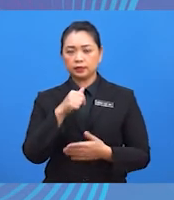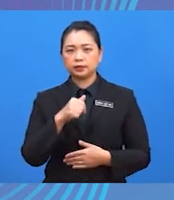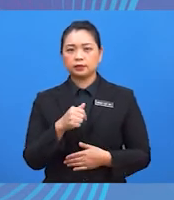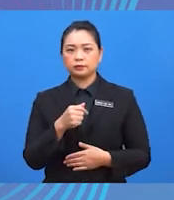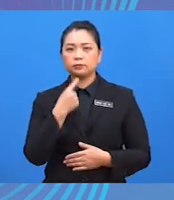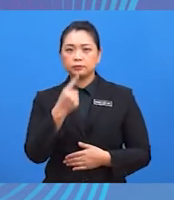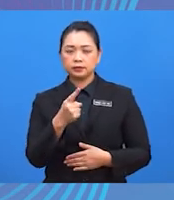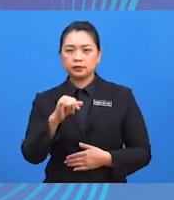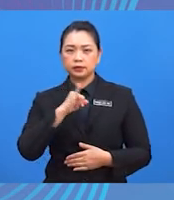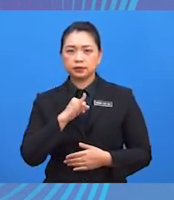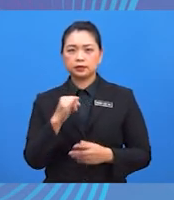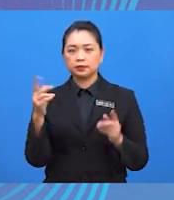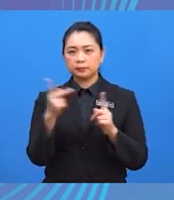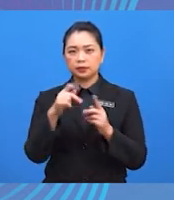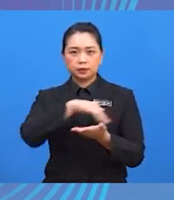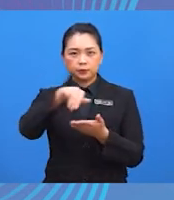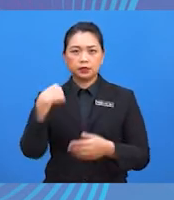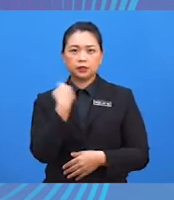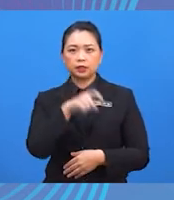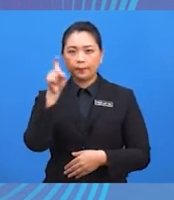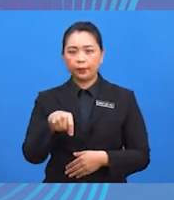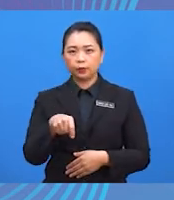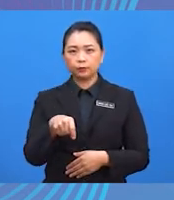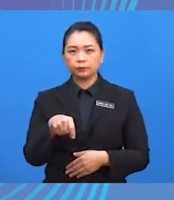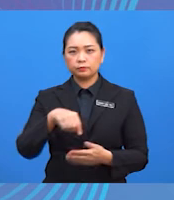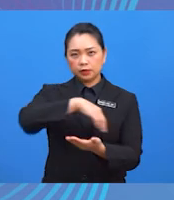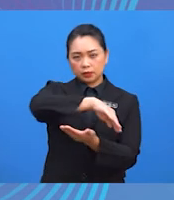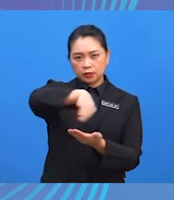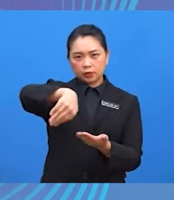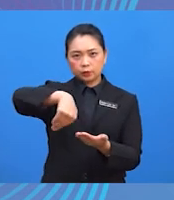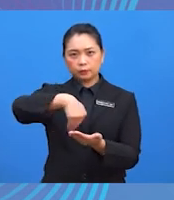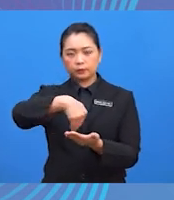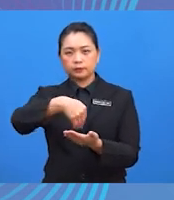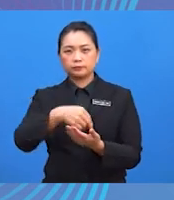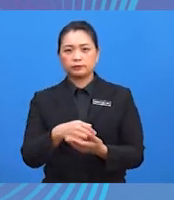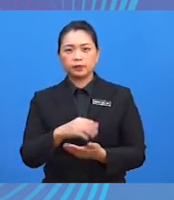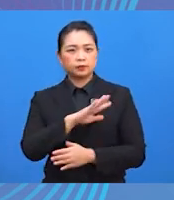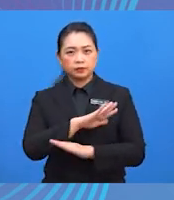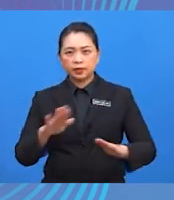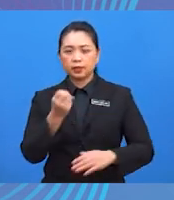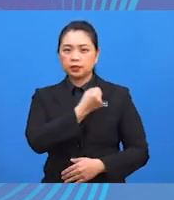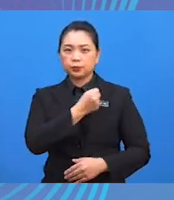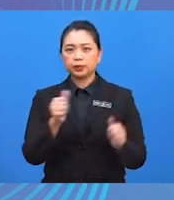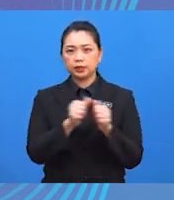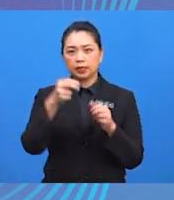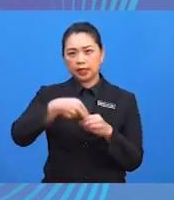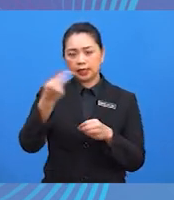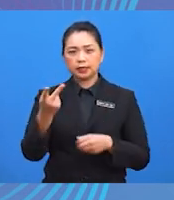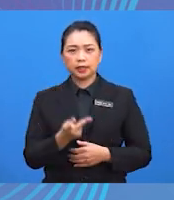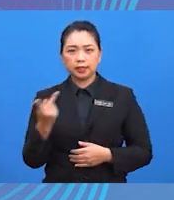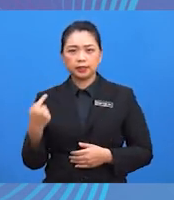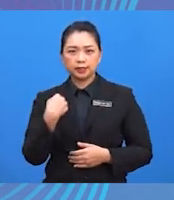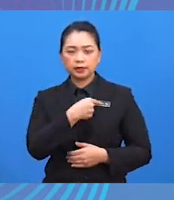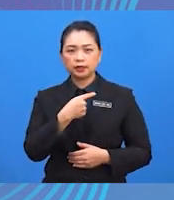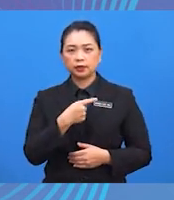perlu mengagumi dan jangan kecewa dengan hasil karya kita walaupun ia kelihatan